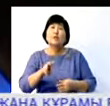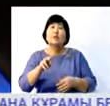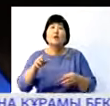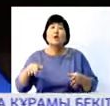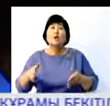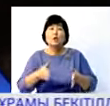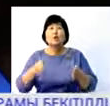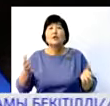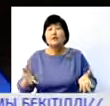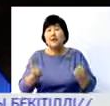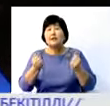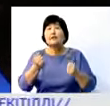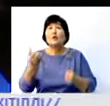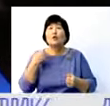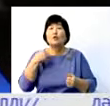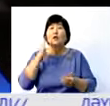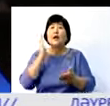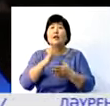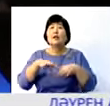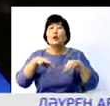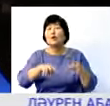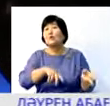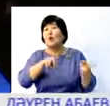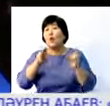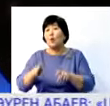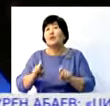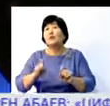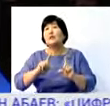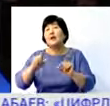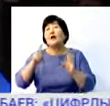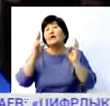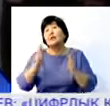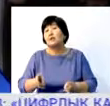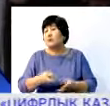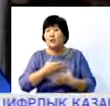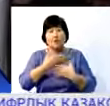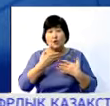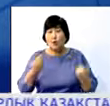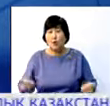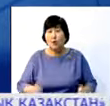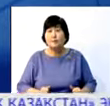адамдарды Қызылордаға бағыт алған көліктерге орналастырып отырған. Зардап шеккендер жоқ.